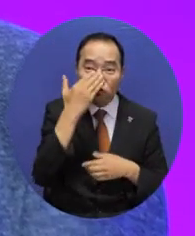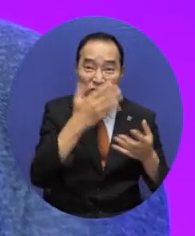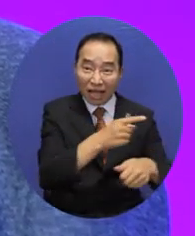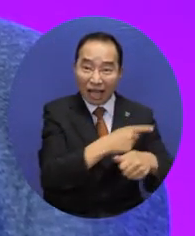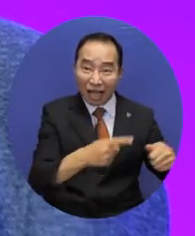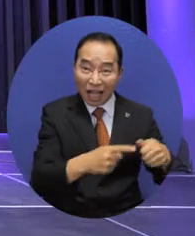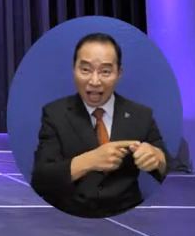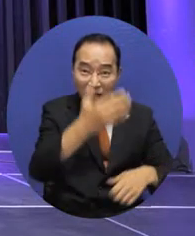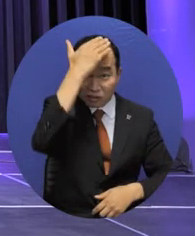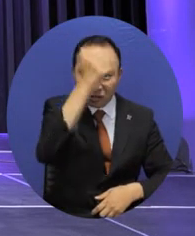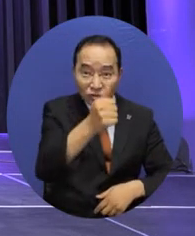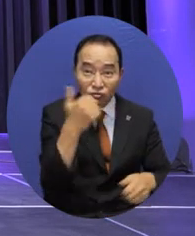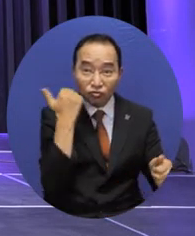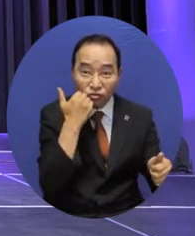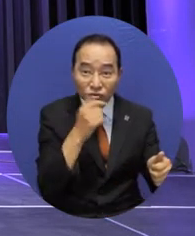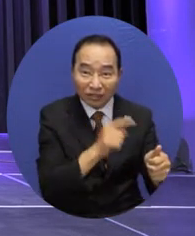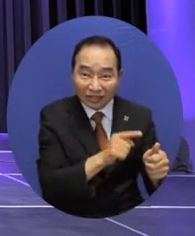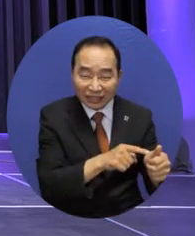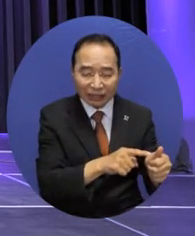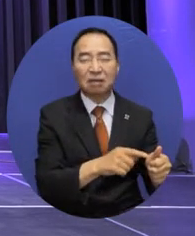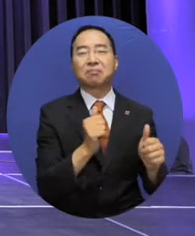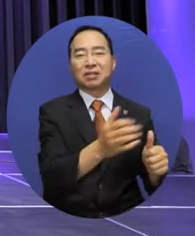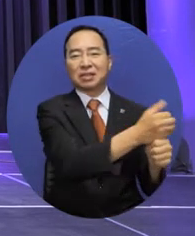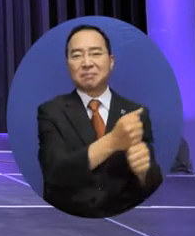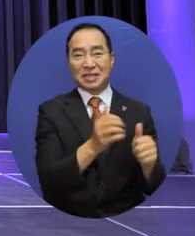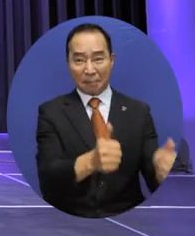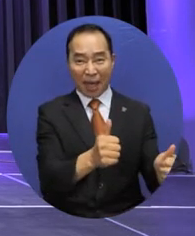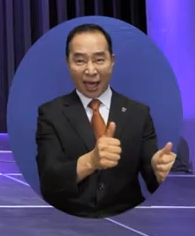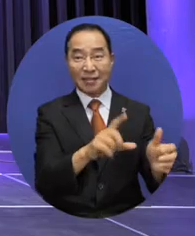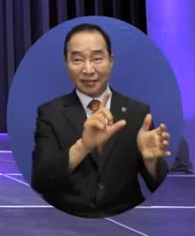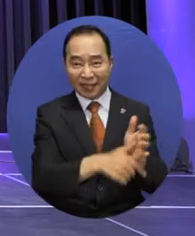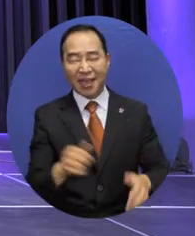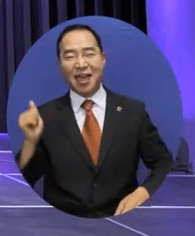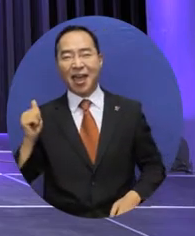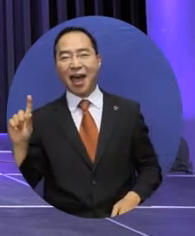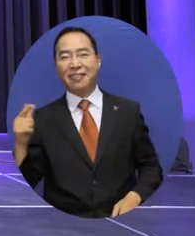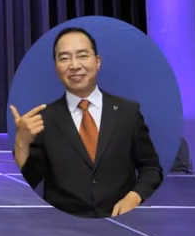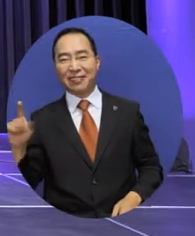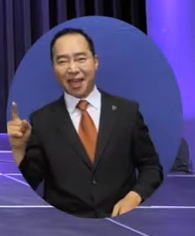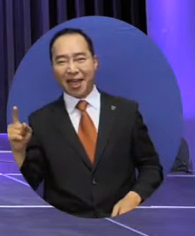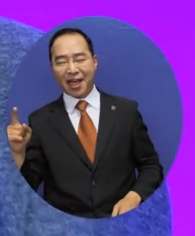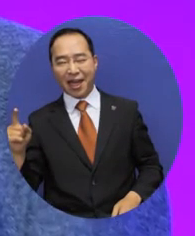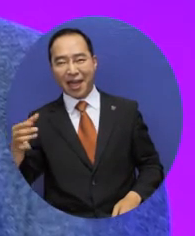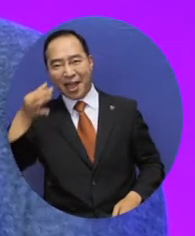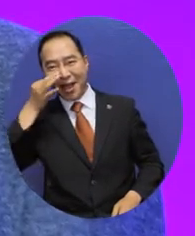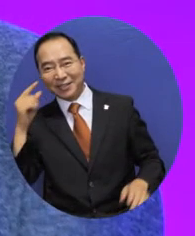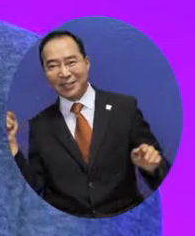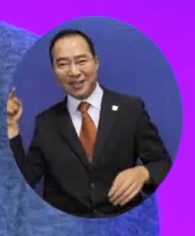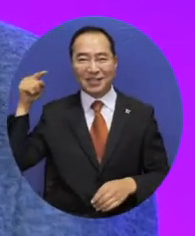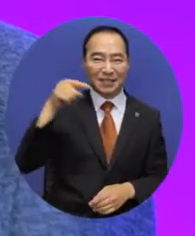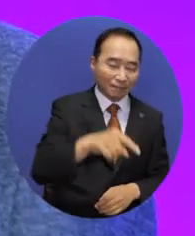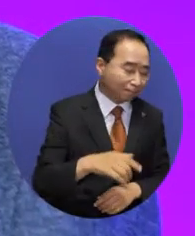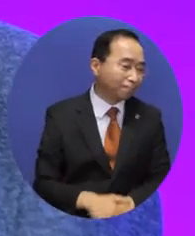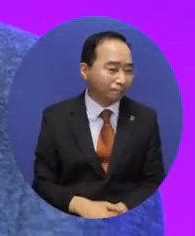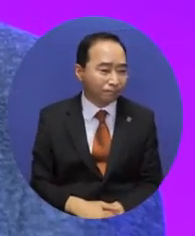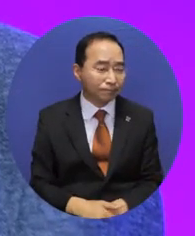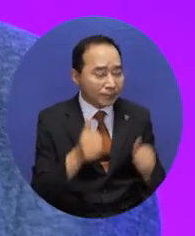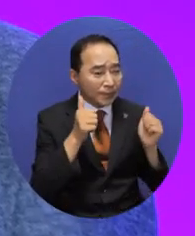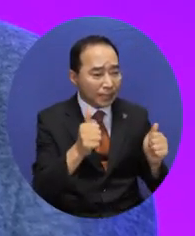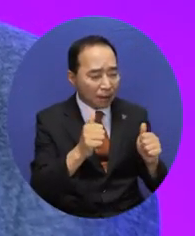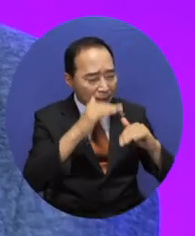지켜봤습니다. 가기 전에 한나 아렌트는 악마의 자식을 보러 간다고 생각했습니다. 그러나 한나 아렌트는 재판을